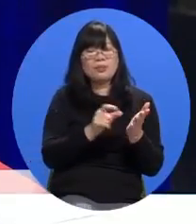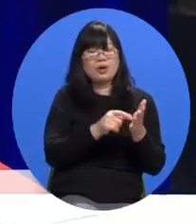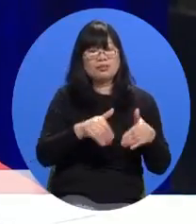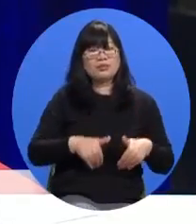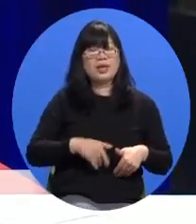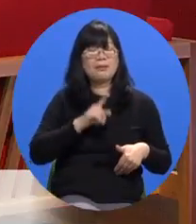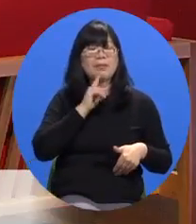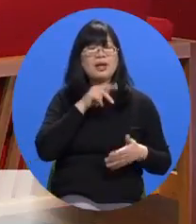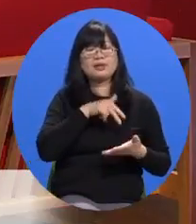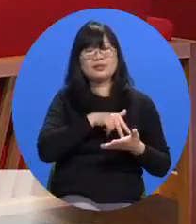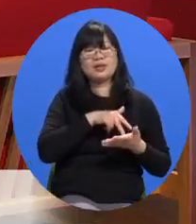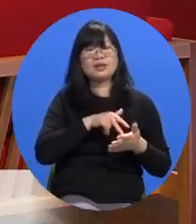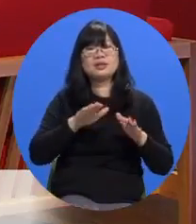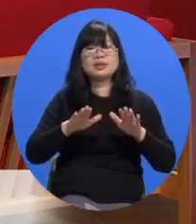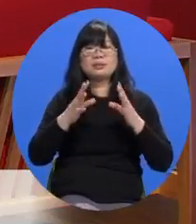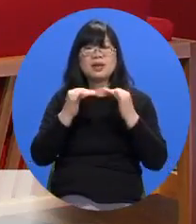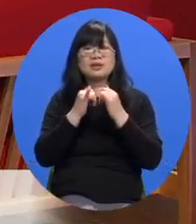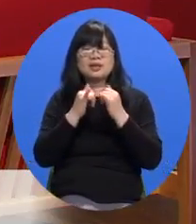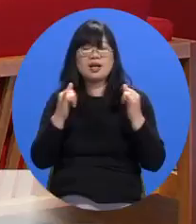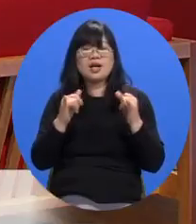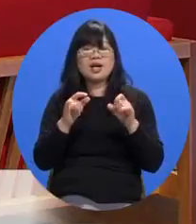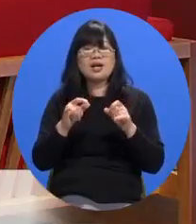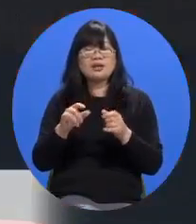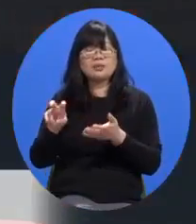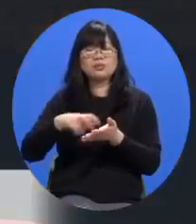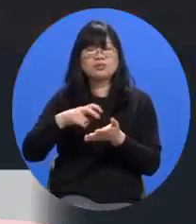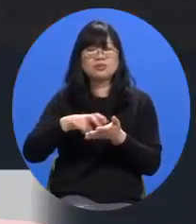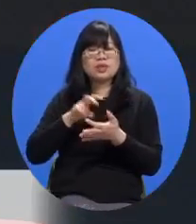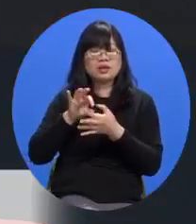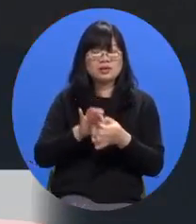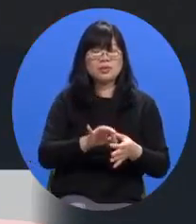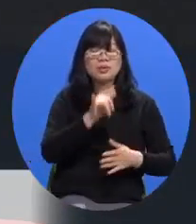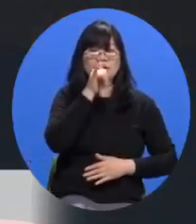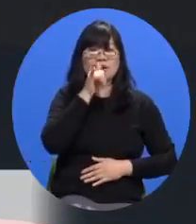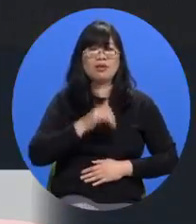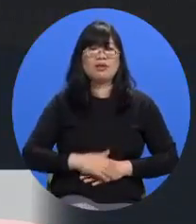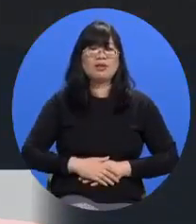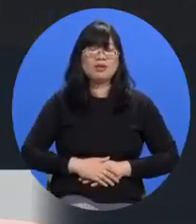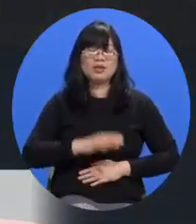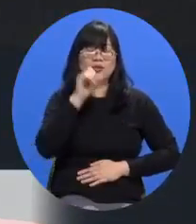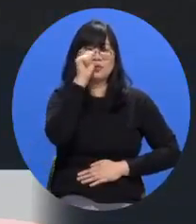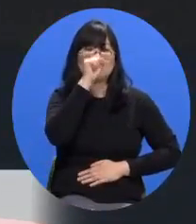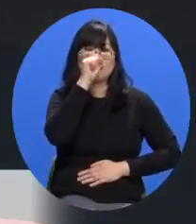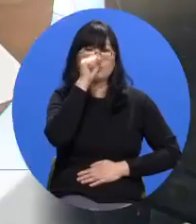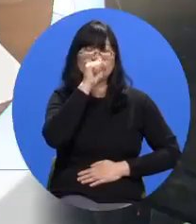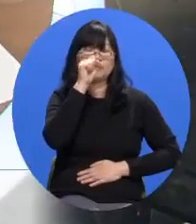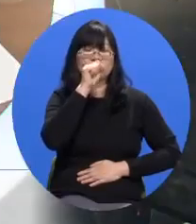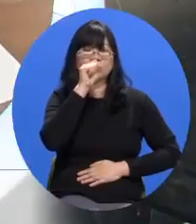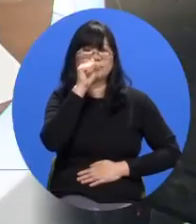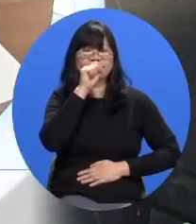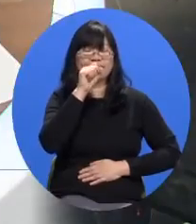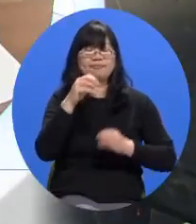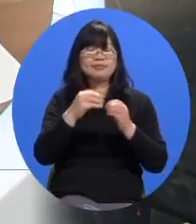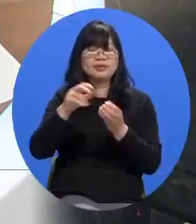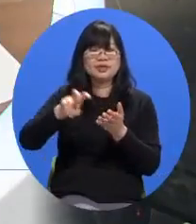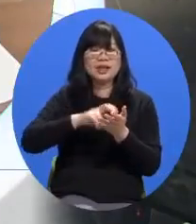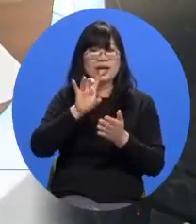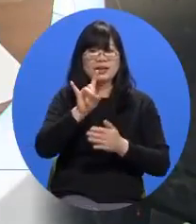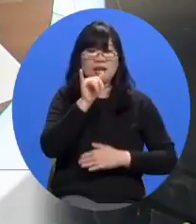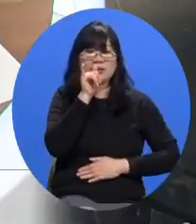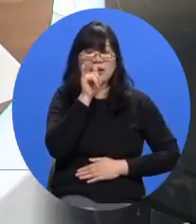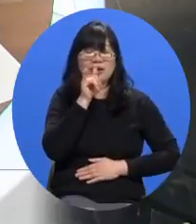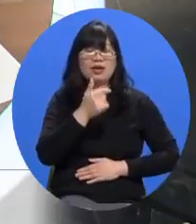말씀드렸습니다. 네, 알겠습니다. 현재 많은 분들의 실시간 문자 참여가 이루어지고 있습니다. 아주 좋은 그 문자가 하나 왔는데요.